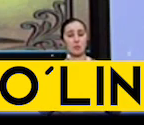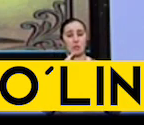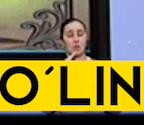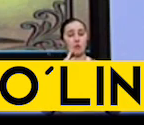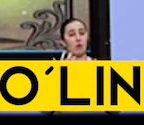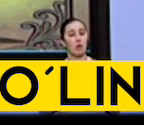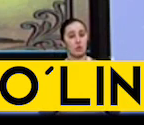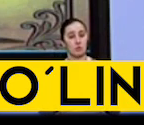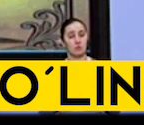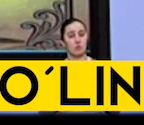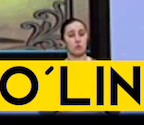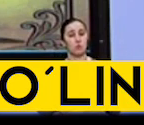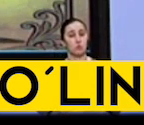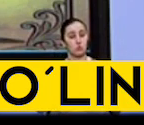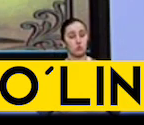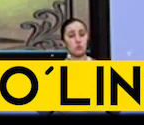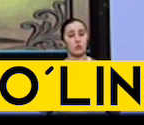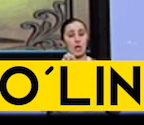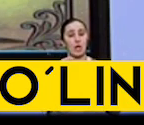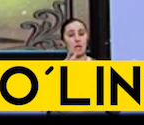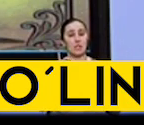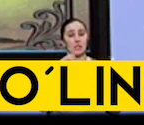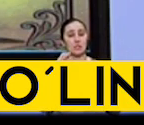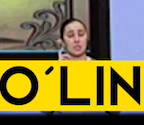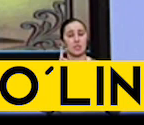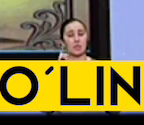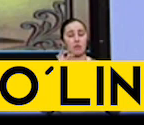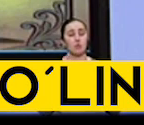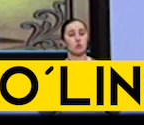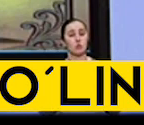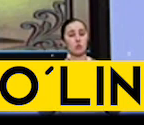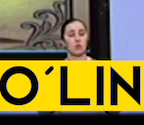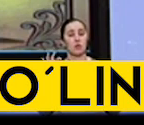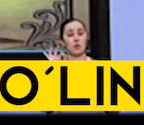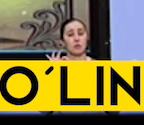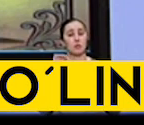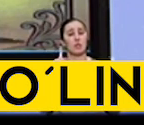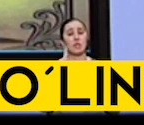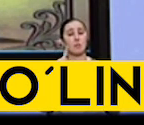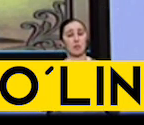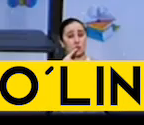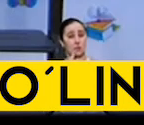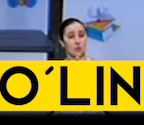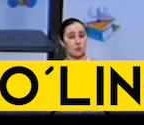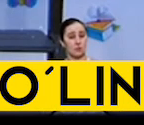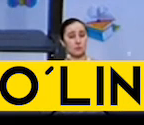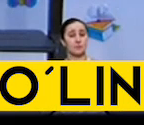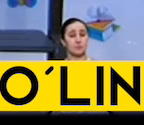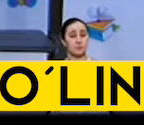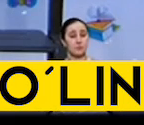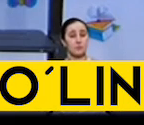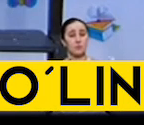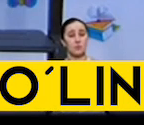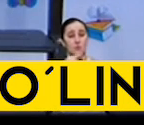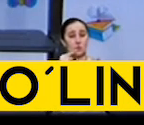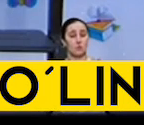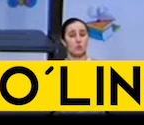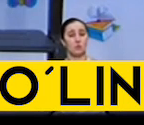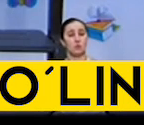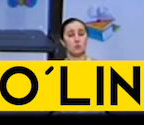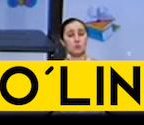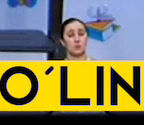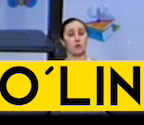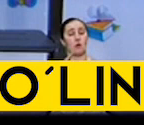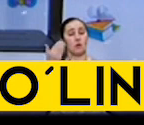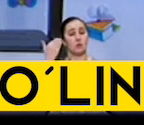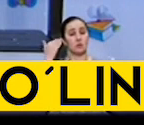tilga oladi? Shuningdek, Alisher Navoiy ustozlar haqida nima deganlar? Aynan ushbu savollar bilan